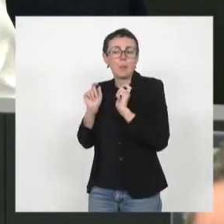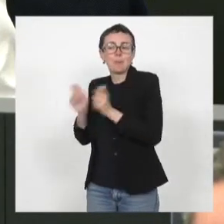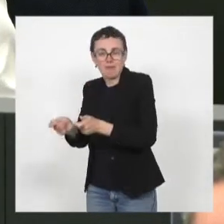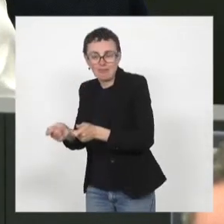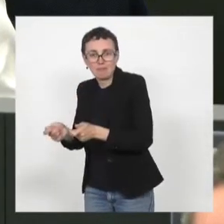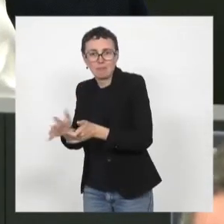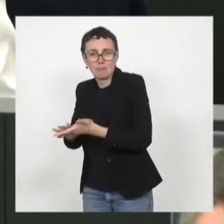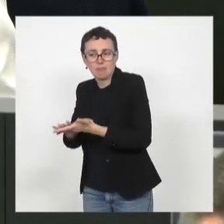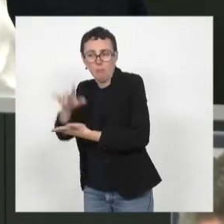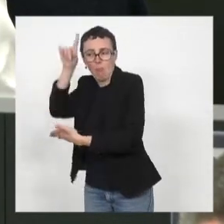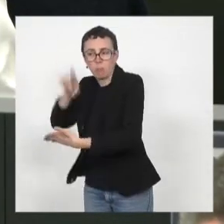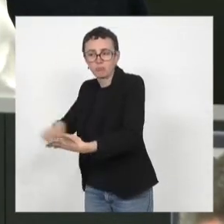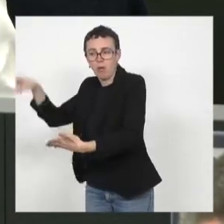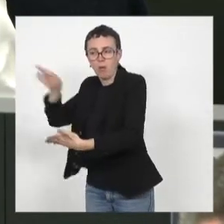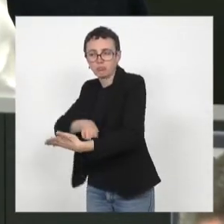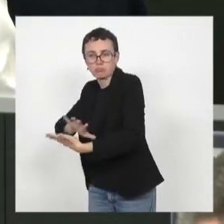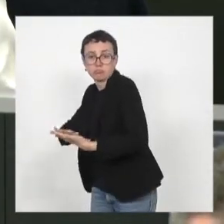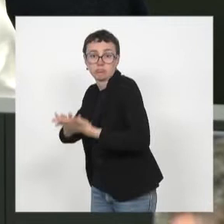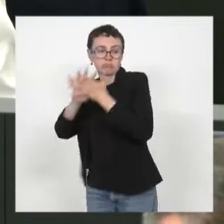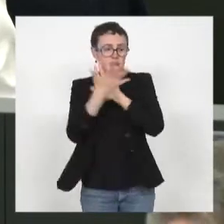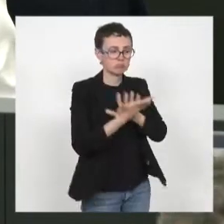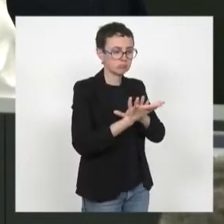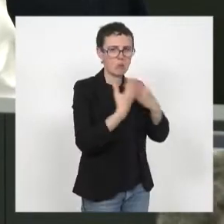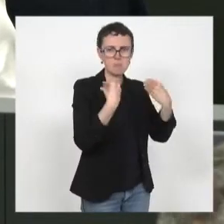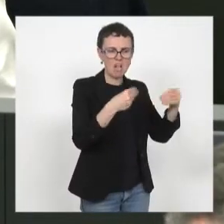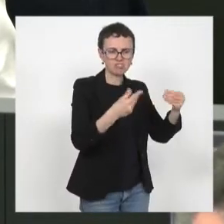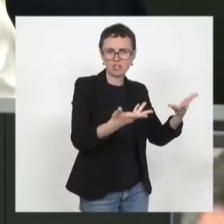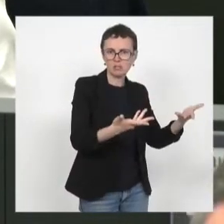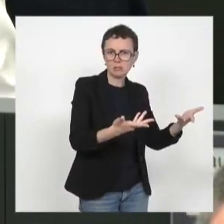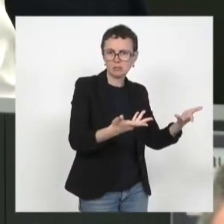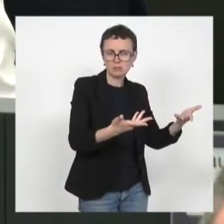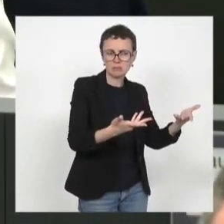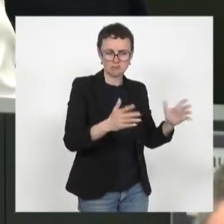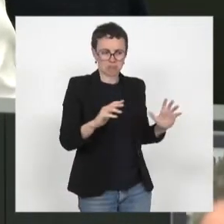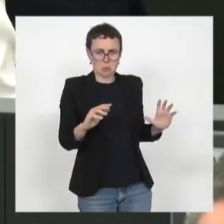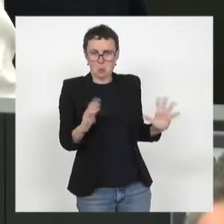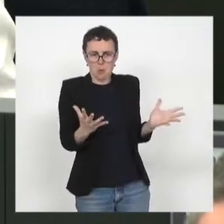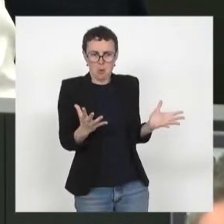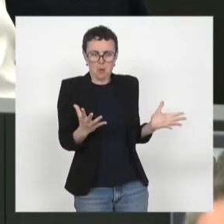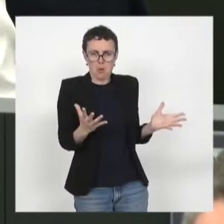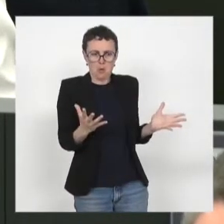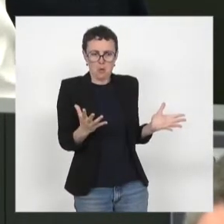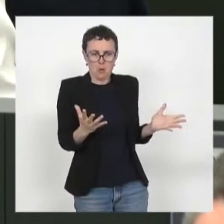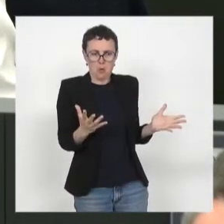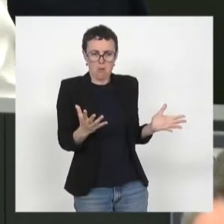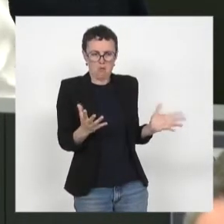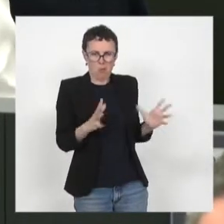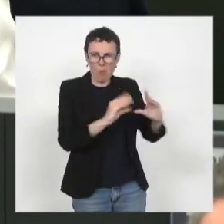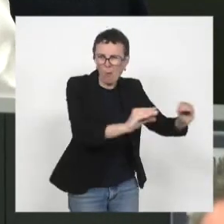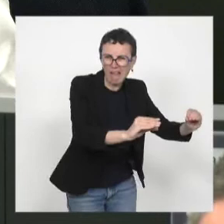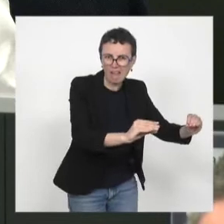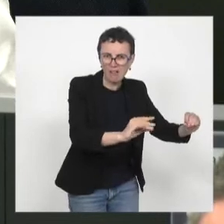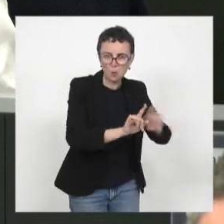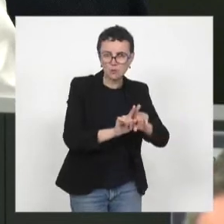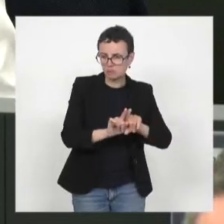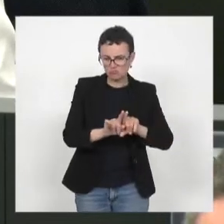marché. Pourquoi ce choix et comment sera-t-il mis en œuvre? Peu de réponses. Dans cette délibération, tant ce qui est